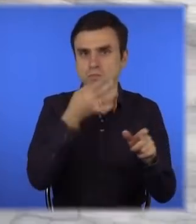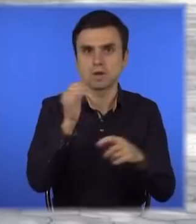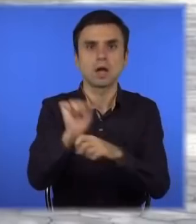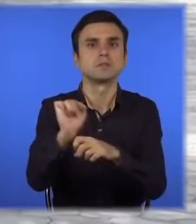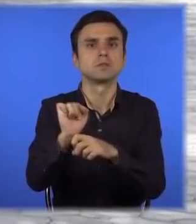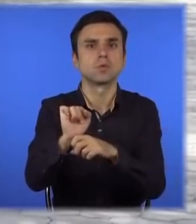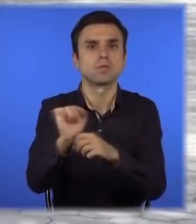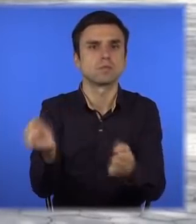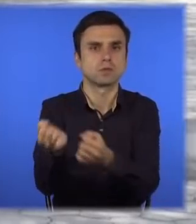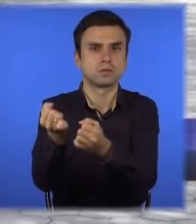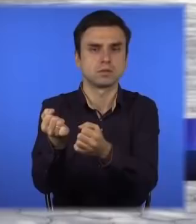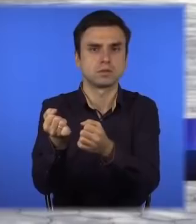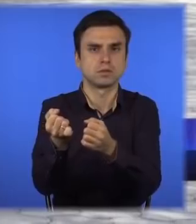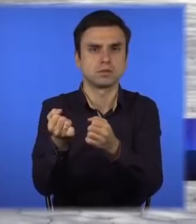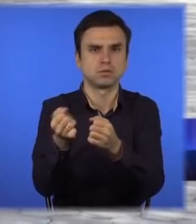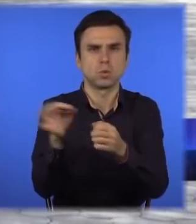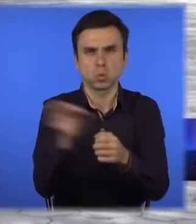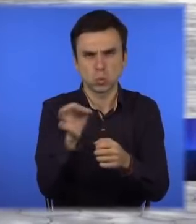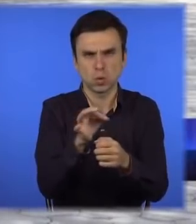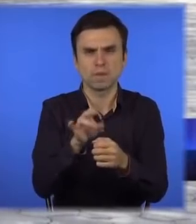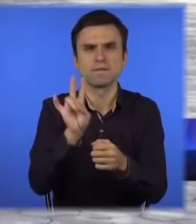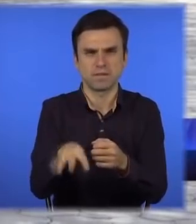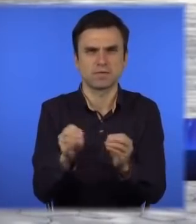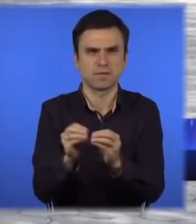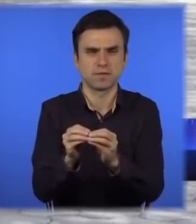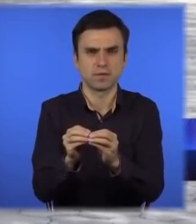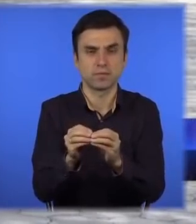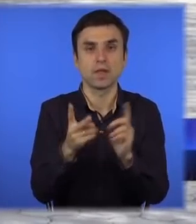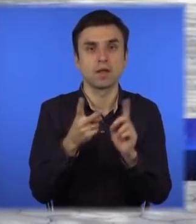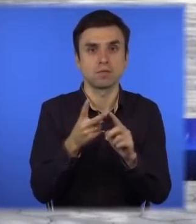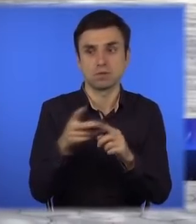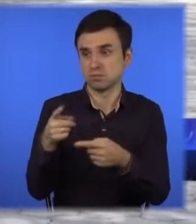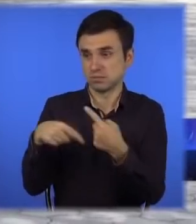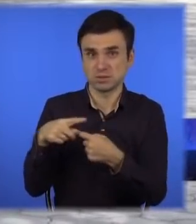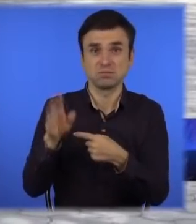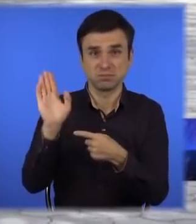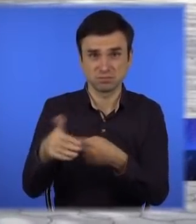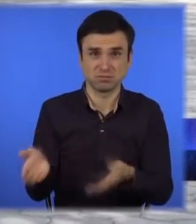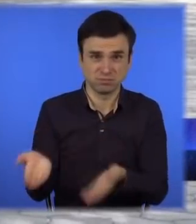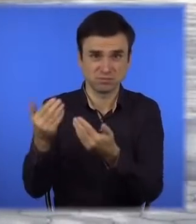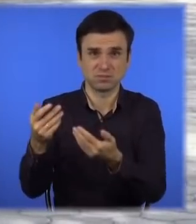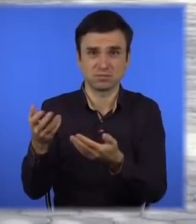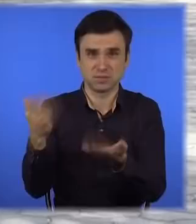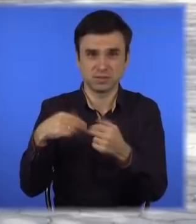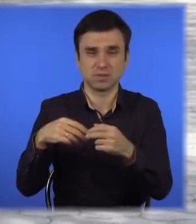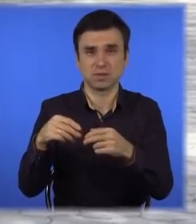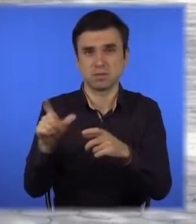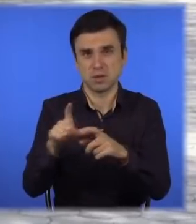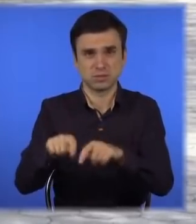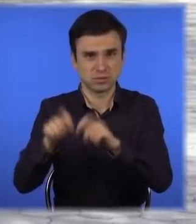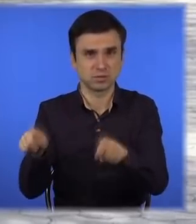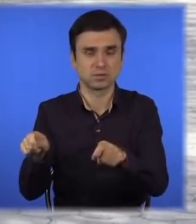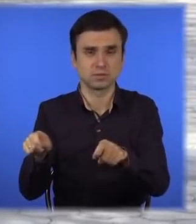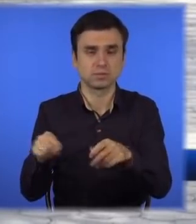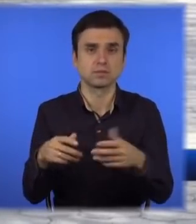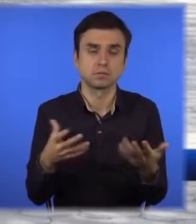ради. Люди просять розібратися в будуванні магазину. Буде ли там магазин, або його там не буде, або буде реконструюватися остановка, або не буде.